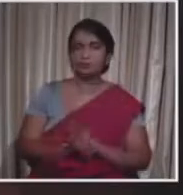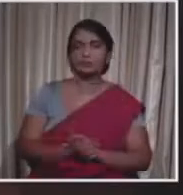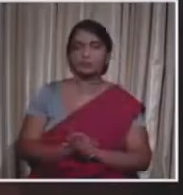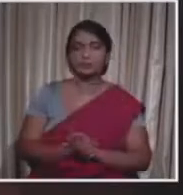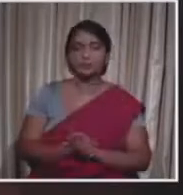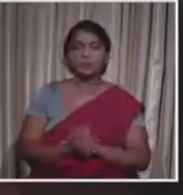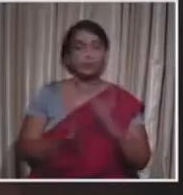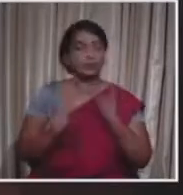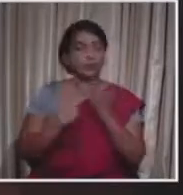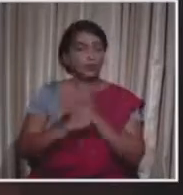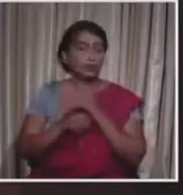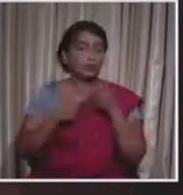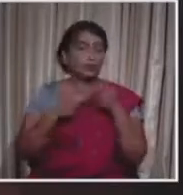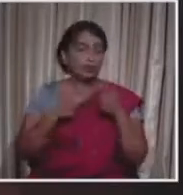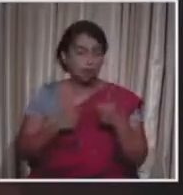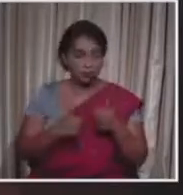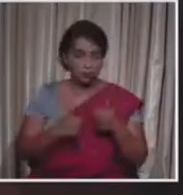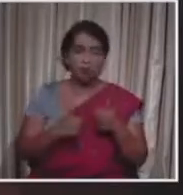එදා හොඳට